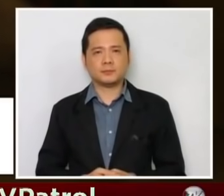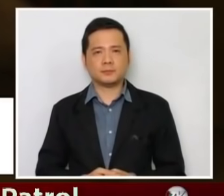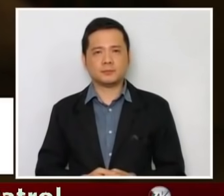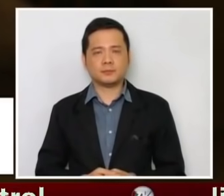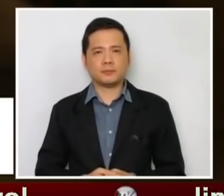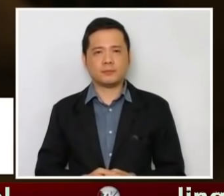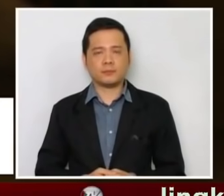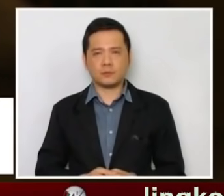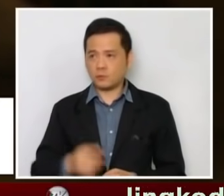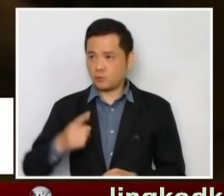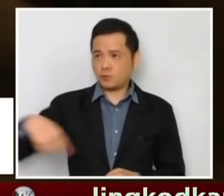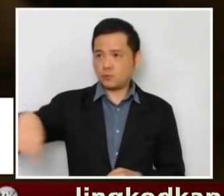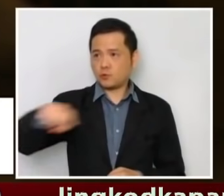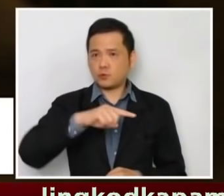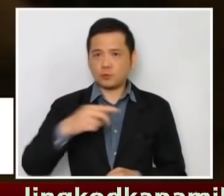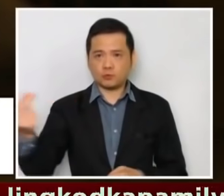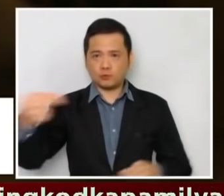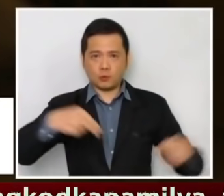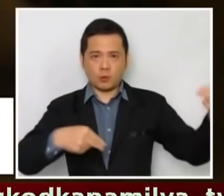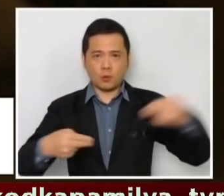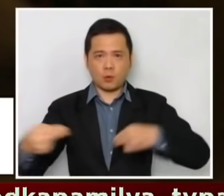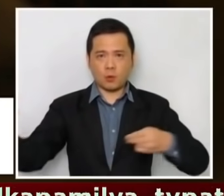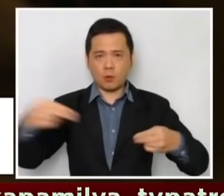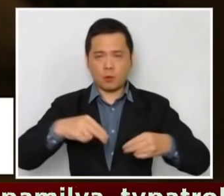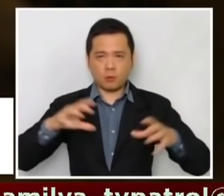Lalaban tayo!